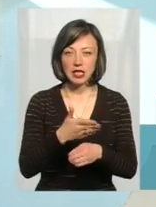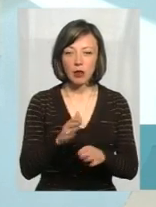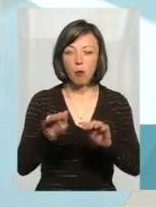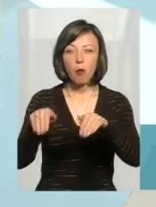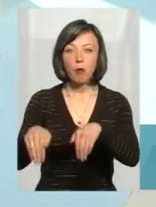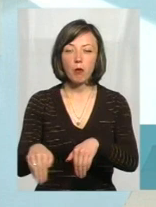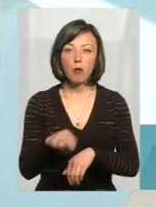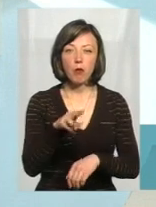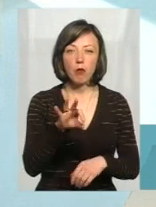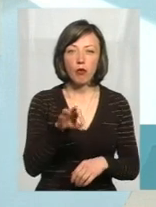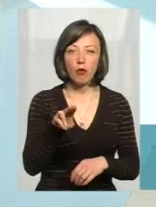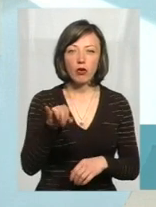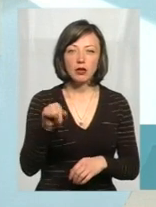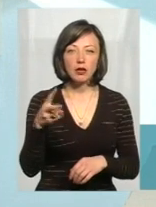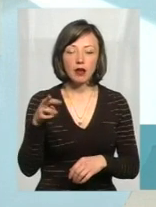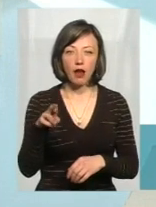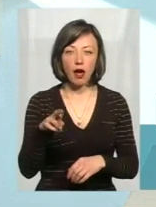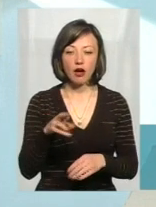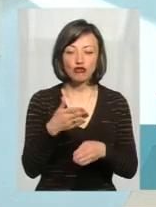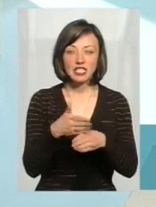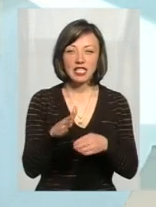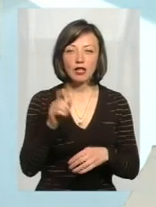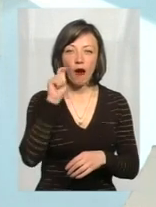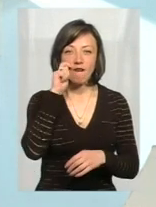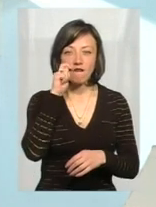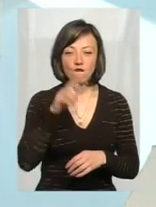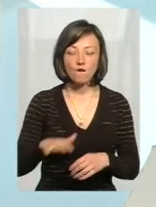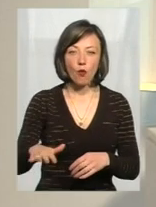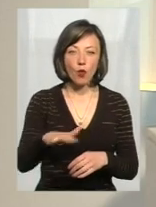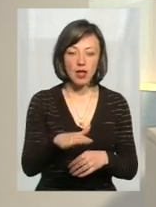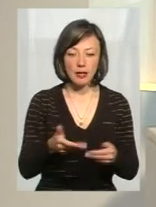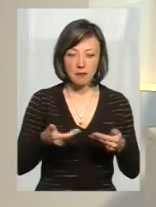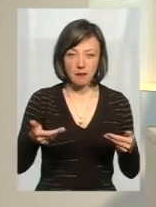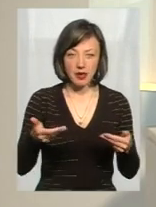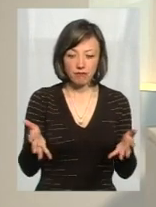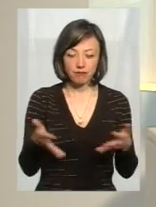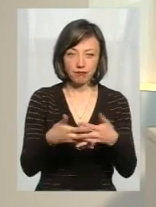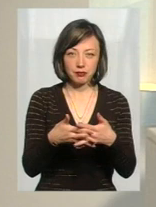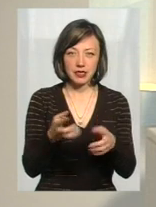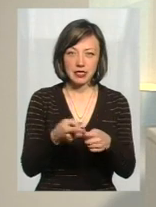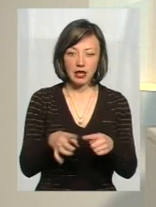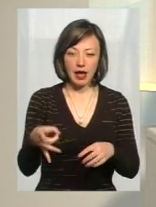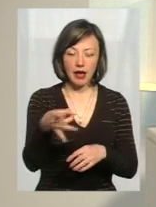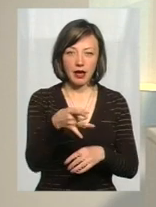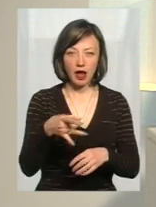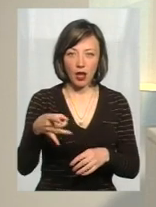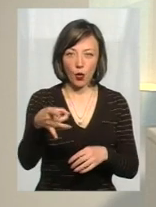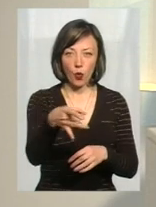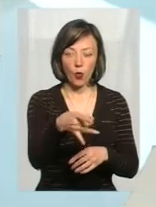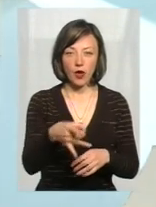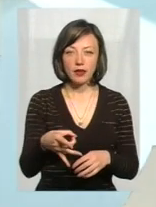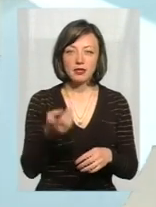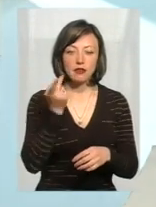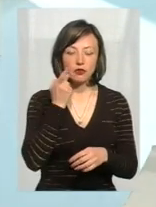Поділля, частина Волині, ми ж на межі, на поєднанні цих регіонів. Ми завжди були